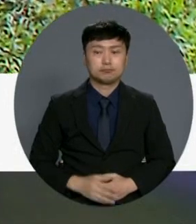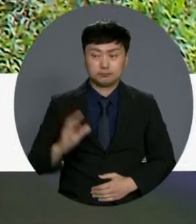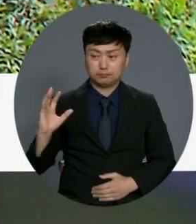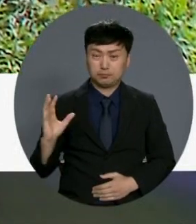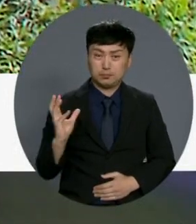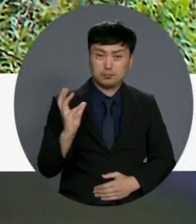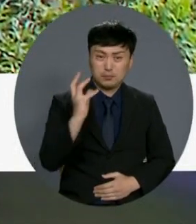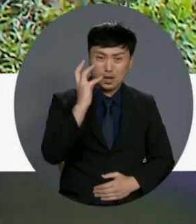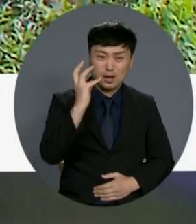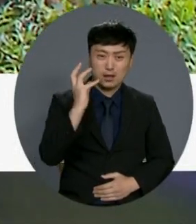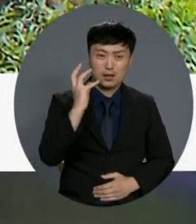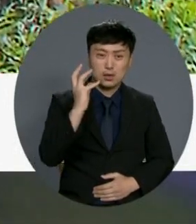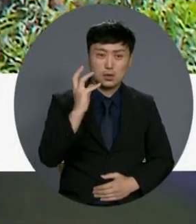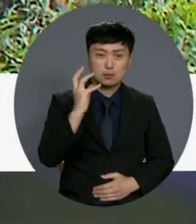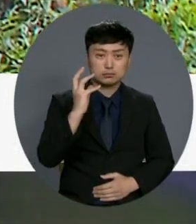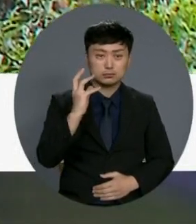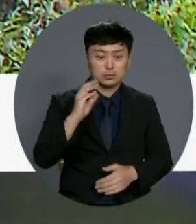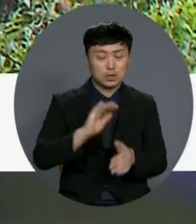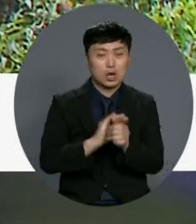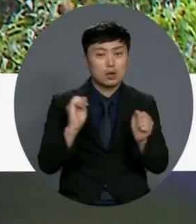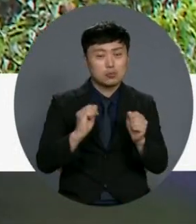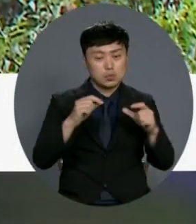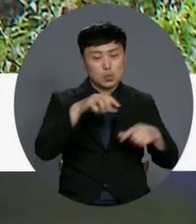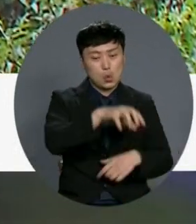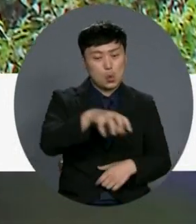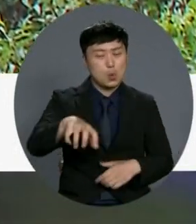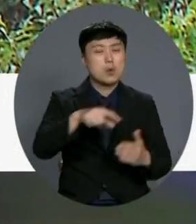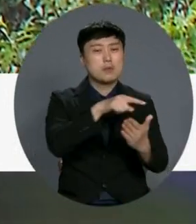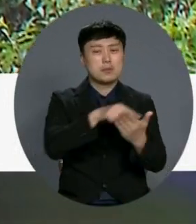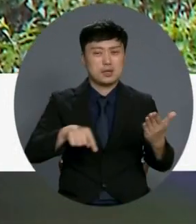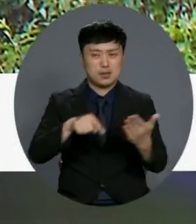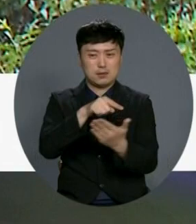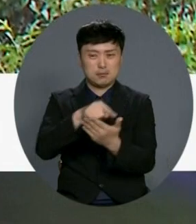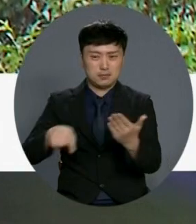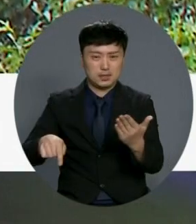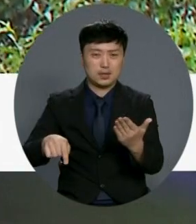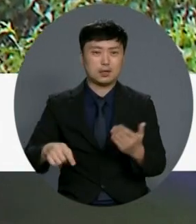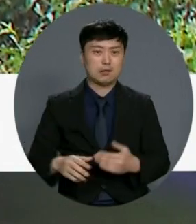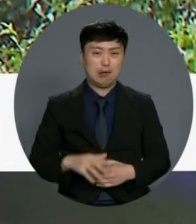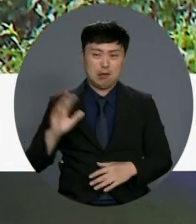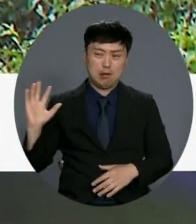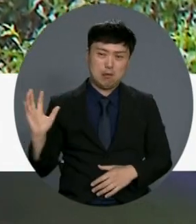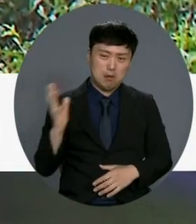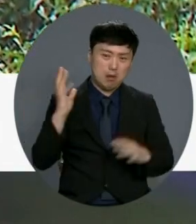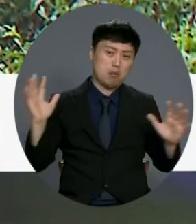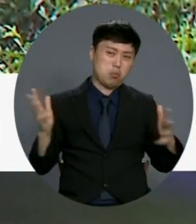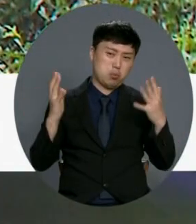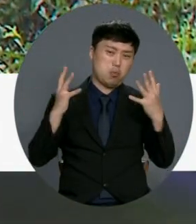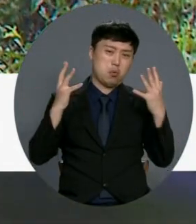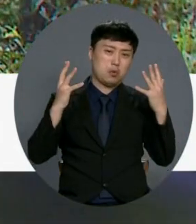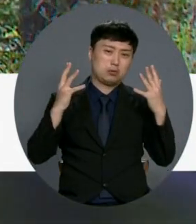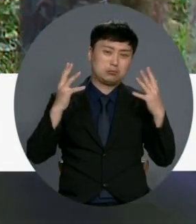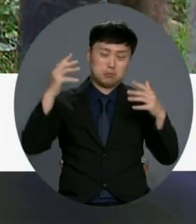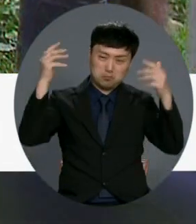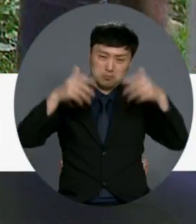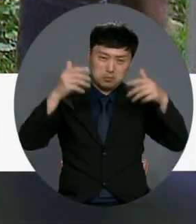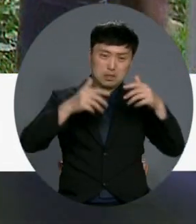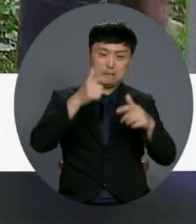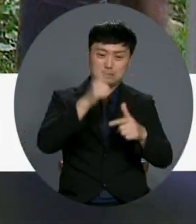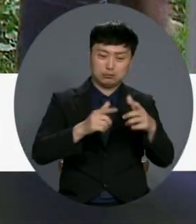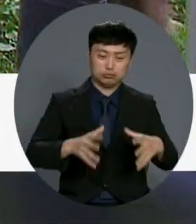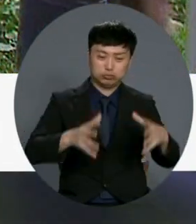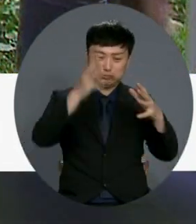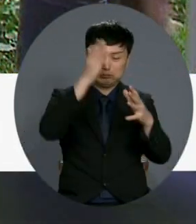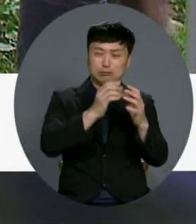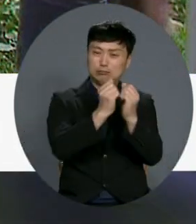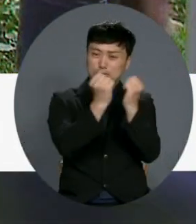태풍 카눈이 관통해 지나간 경북 지역 곳곳에서도 피해가 잇따랐습니다. 강한 비바람에 휩쓸려 나무가 부러지고 도로가 유실되는